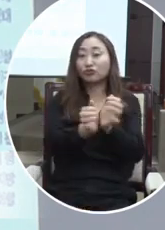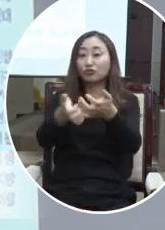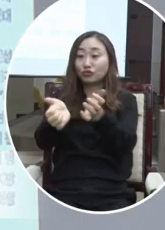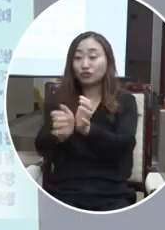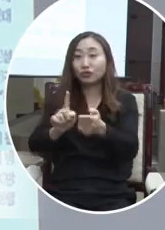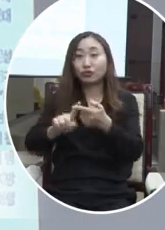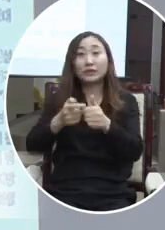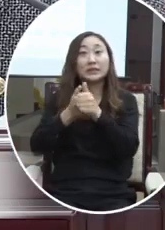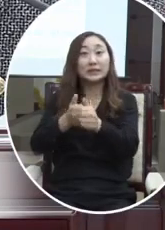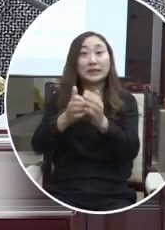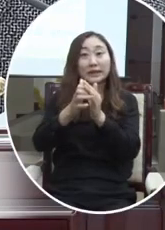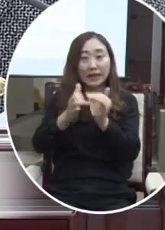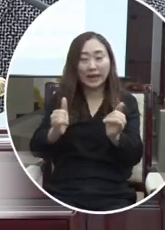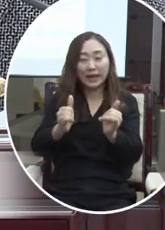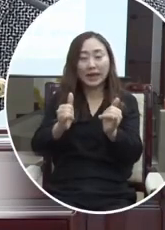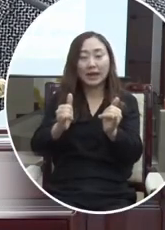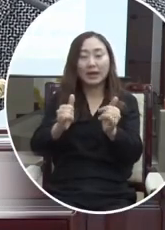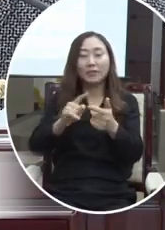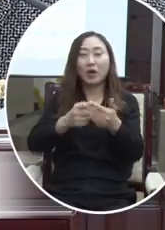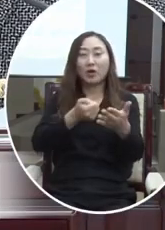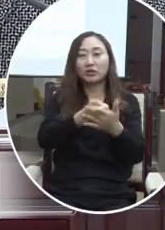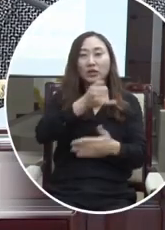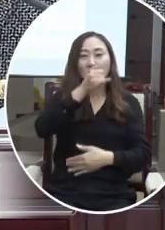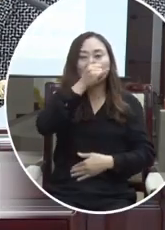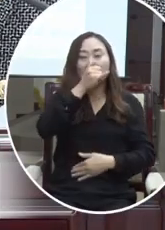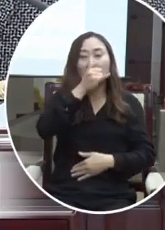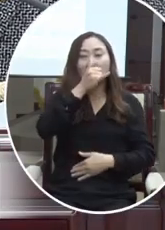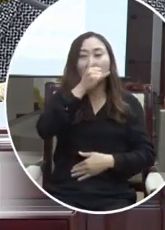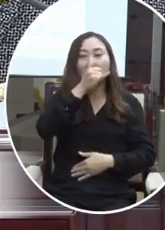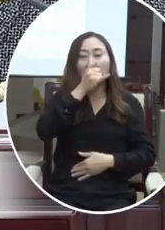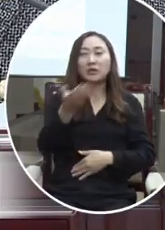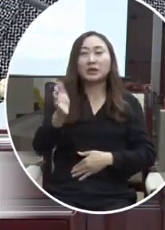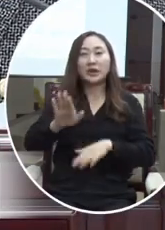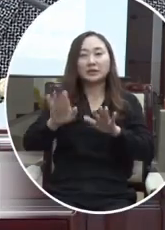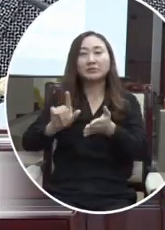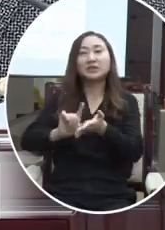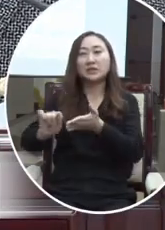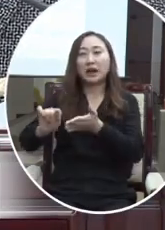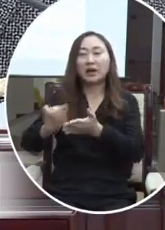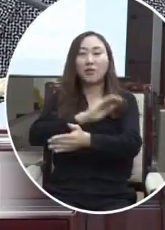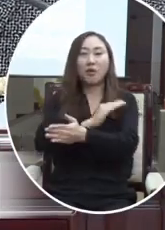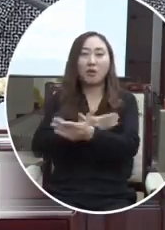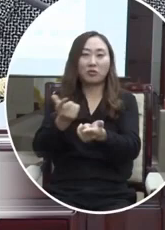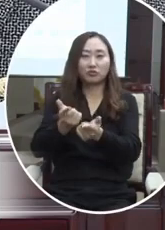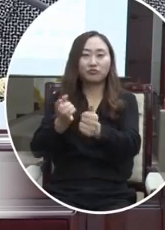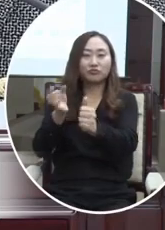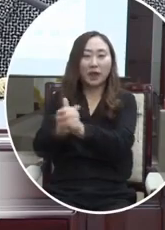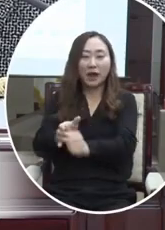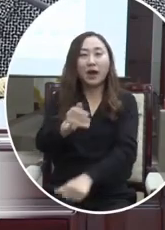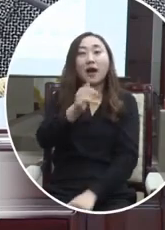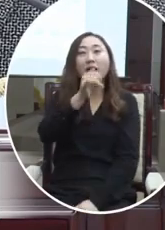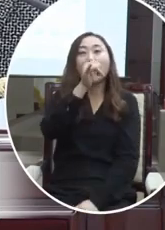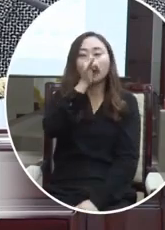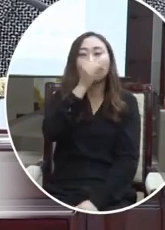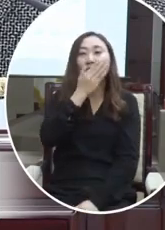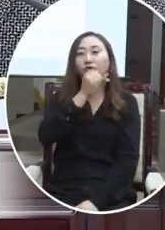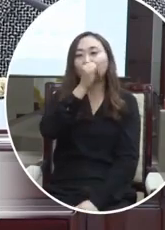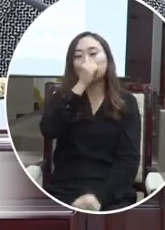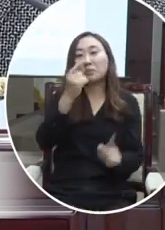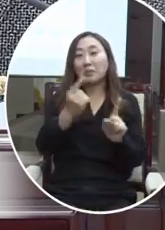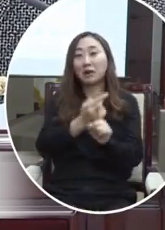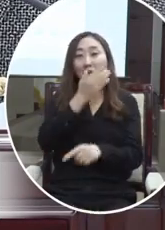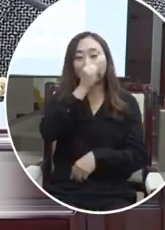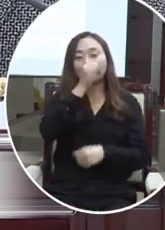기준을 결정했던 경직된 운영 체계에서 지자체가 주도적으로 추진할 수 있게 유연한 운영 체계로